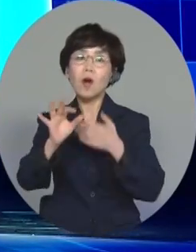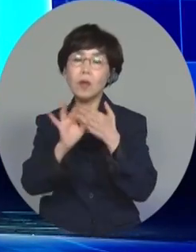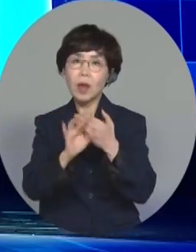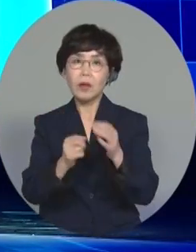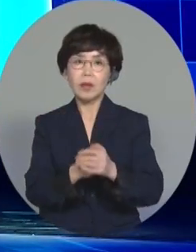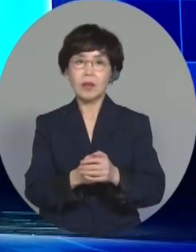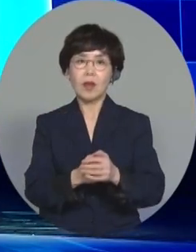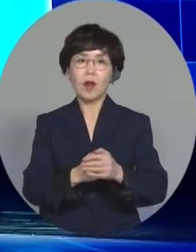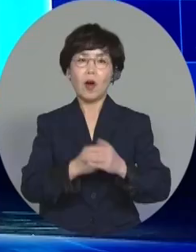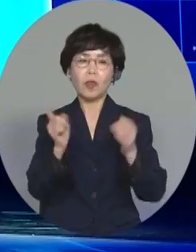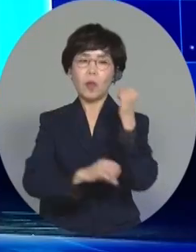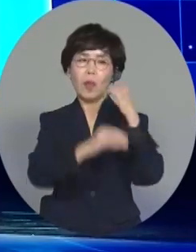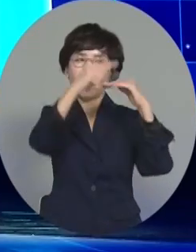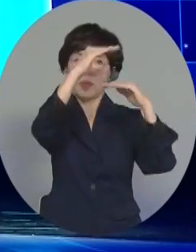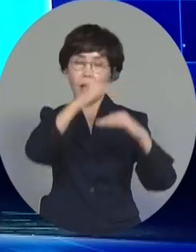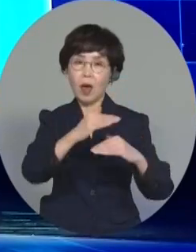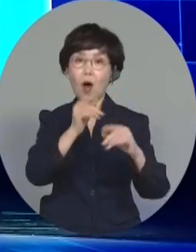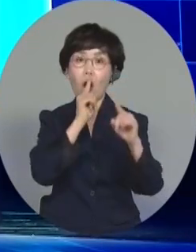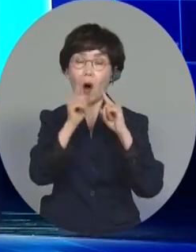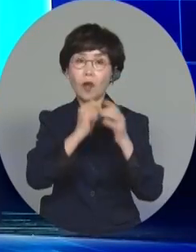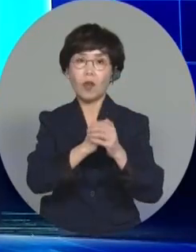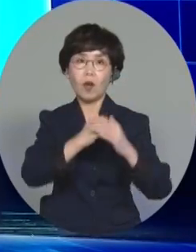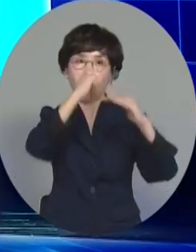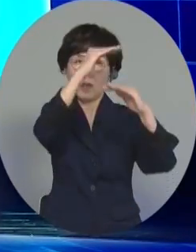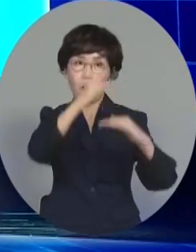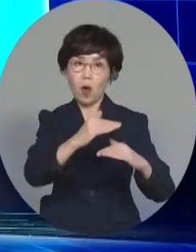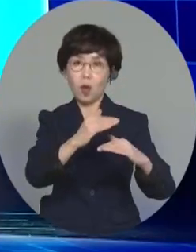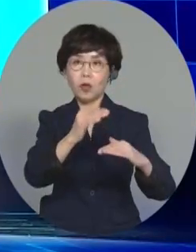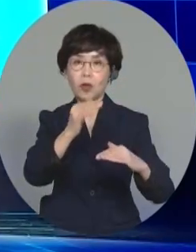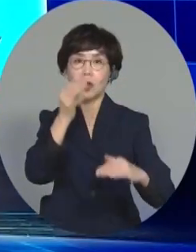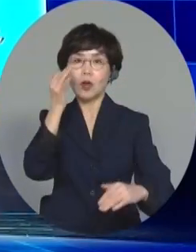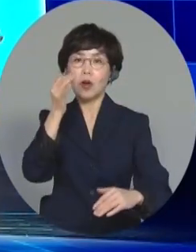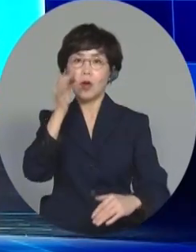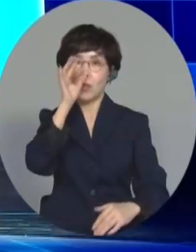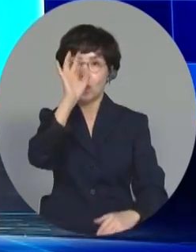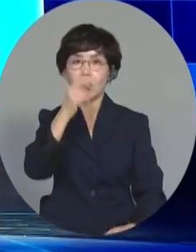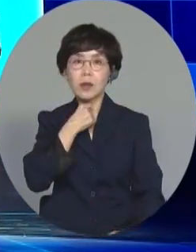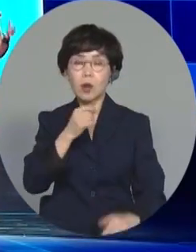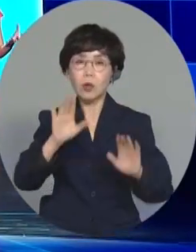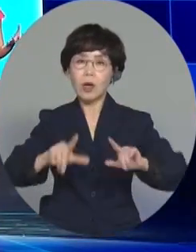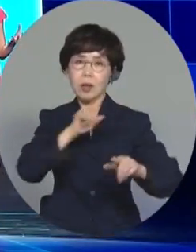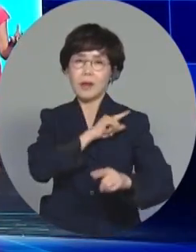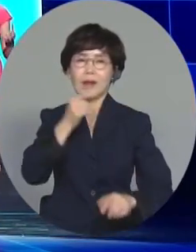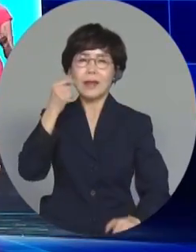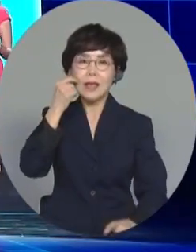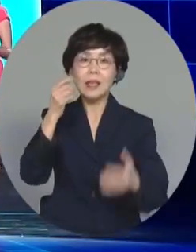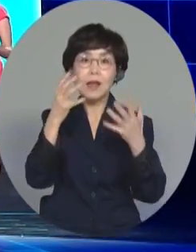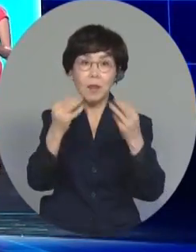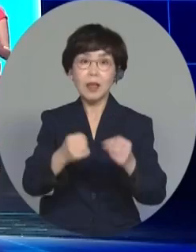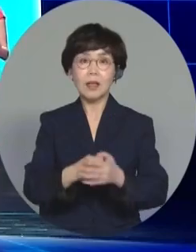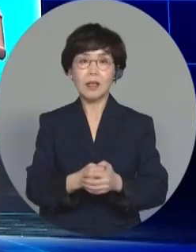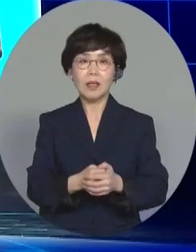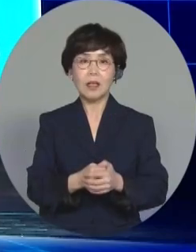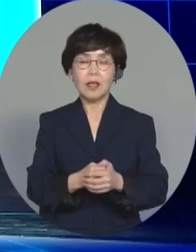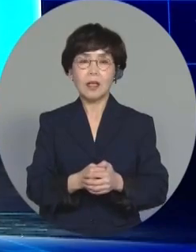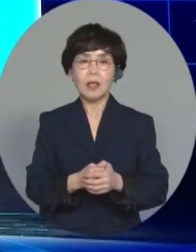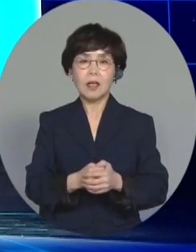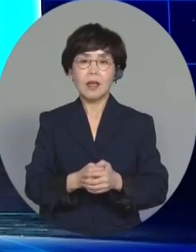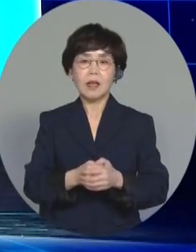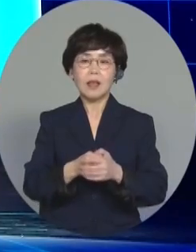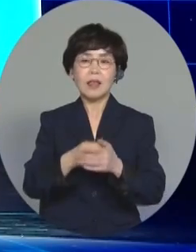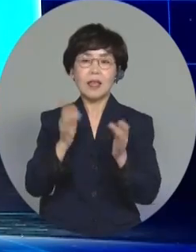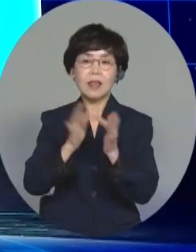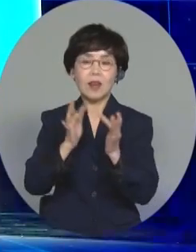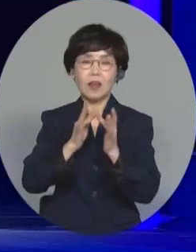그러면은 텍스트 모델 또는 언어 모델에 대해 한번 보겠습니다. 어떻게 보면은 오늘날 가장 인기가 많은 거죠.